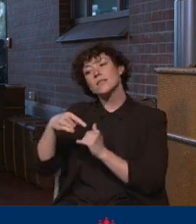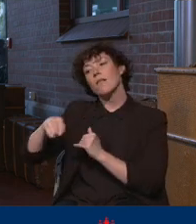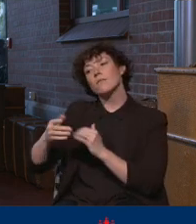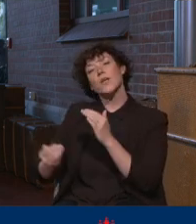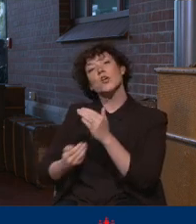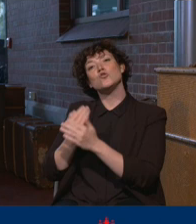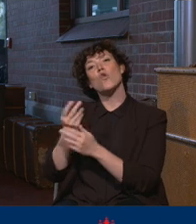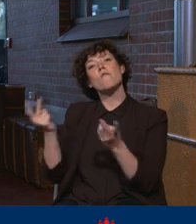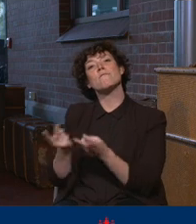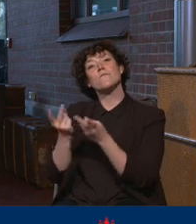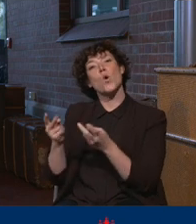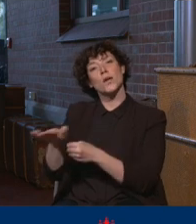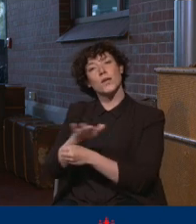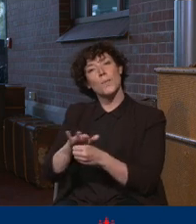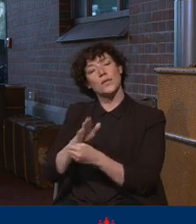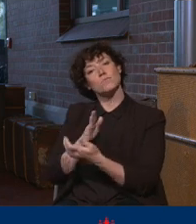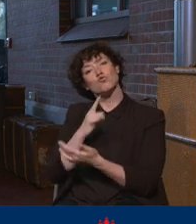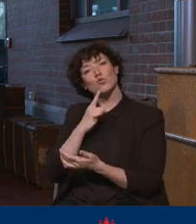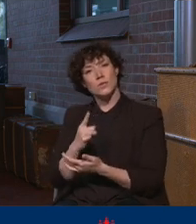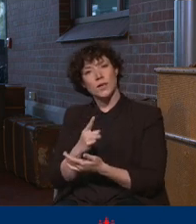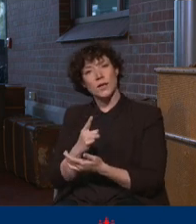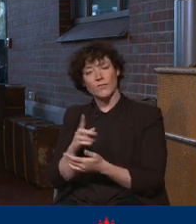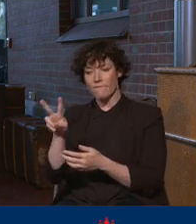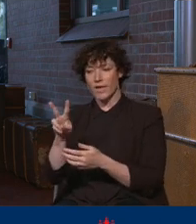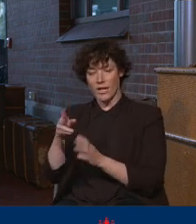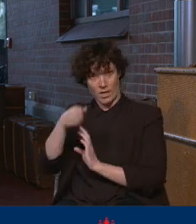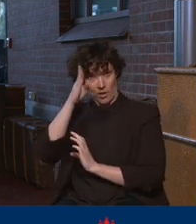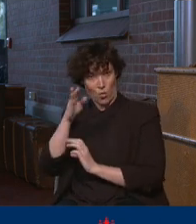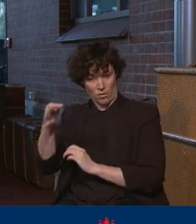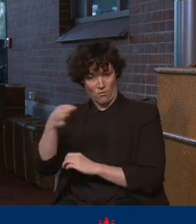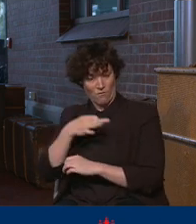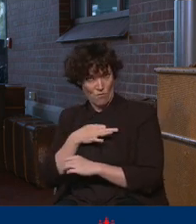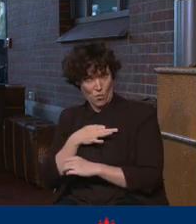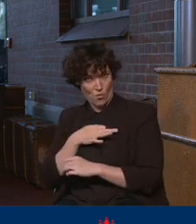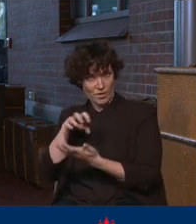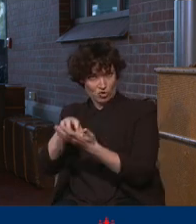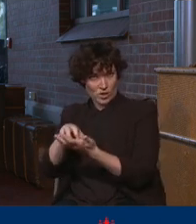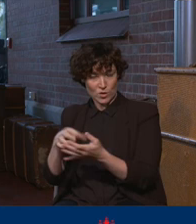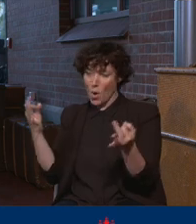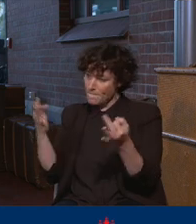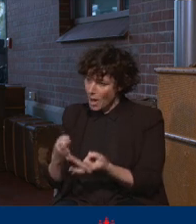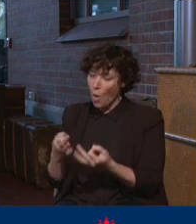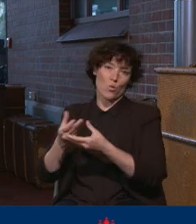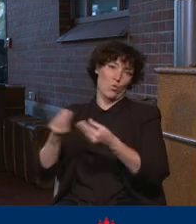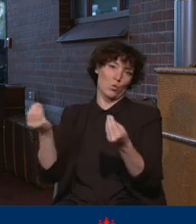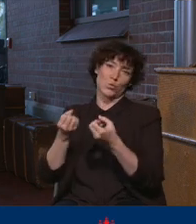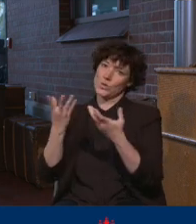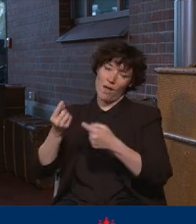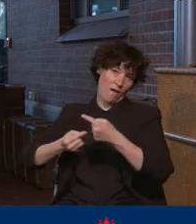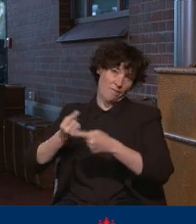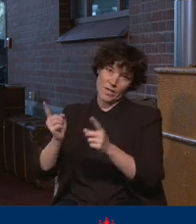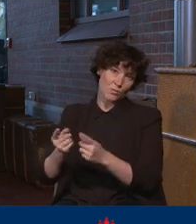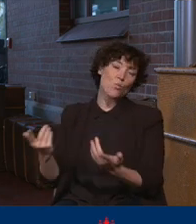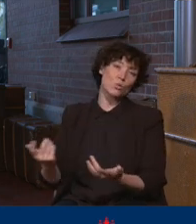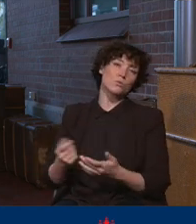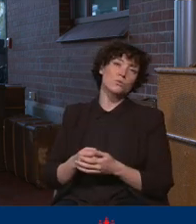gesagt der vettel an orten ist für uns auch der standort wo wir natürlich auch lösungen entwickeln müssen und deswegen wir haben ja heute